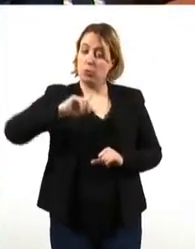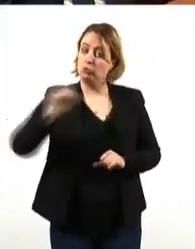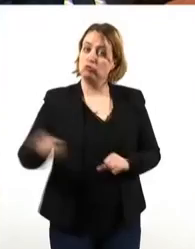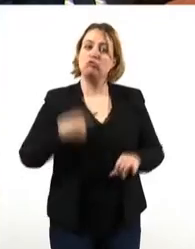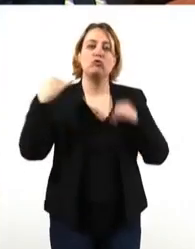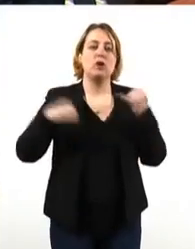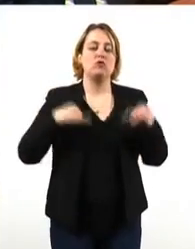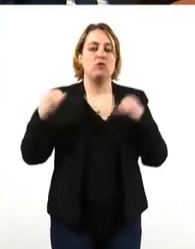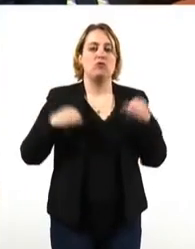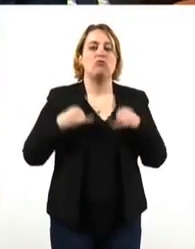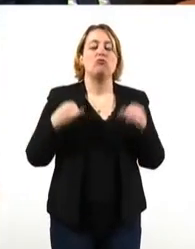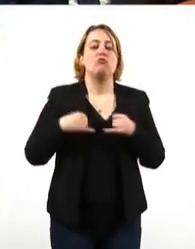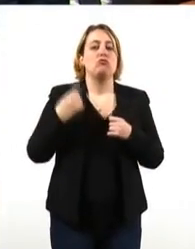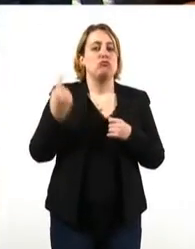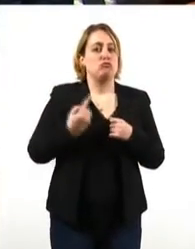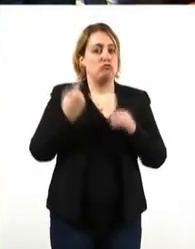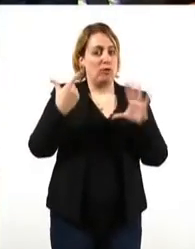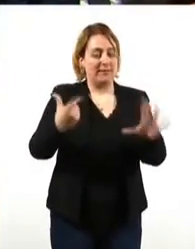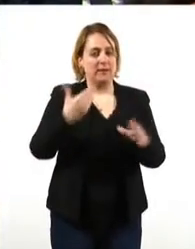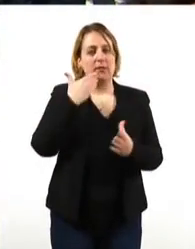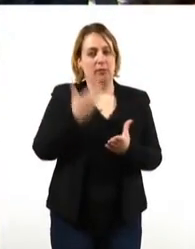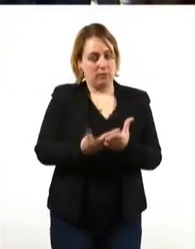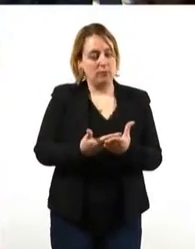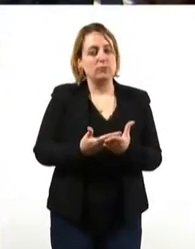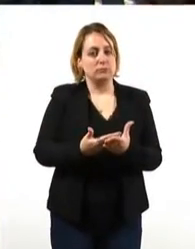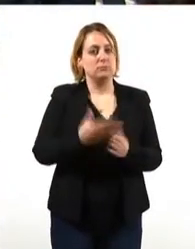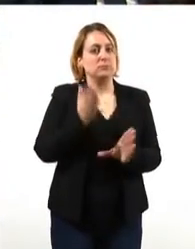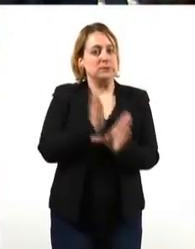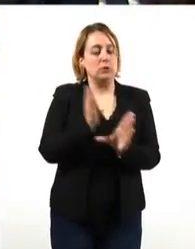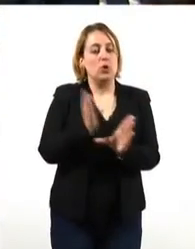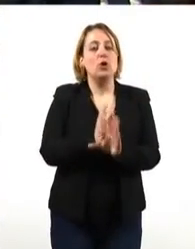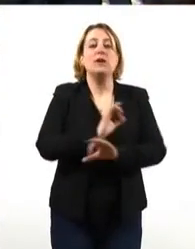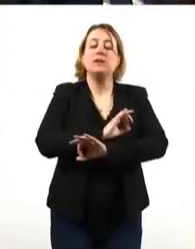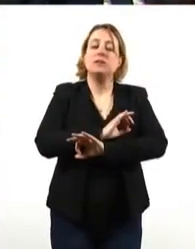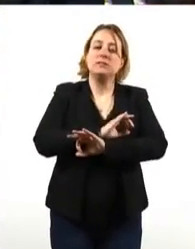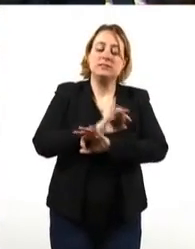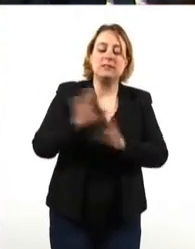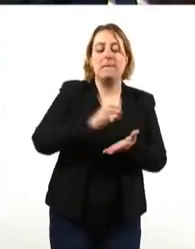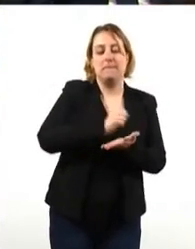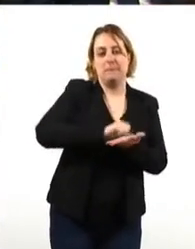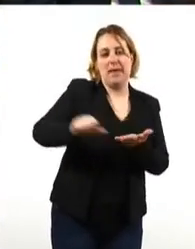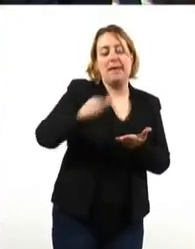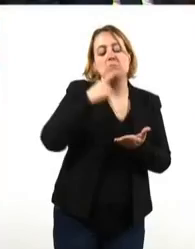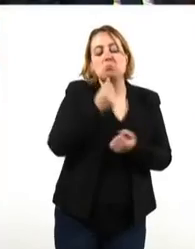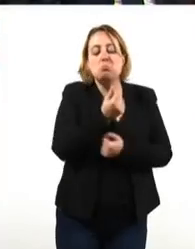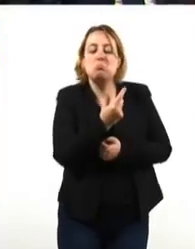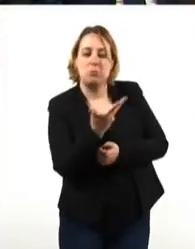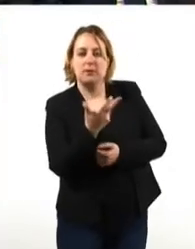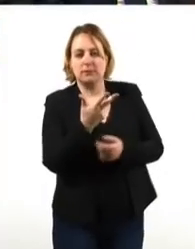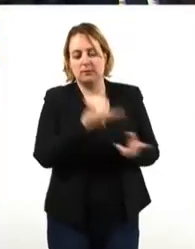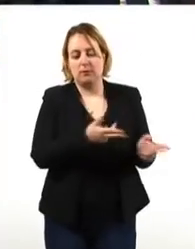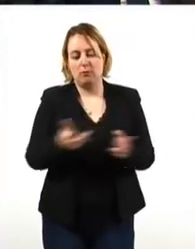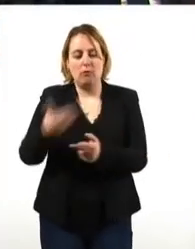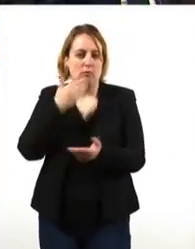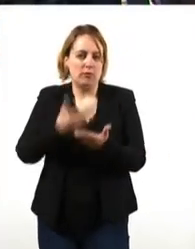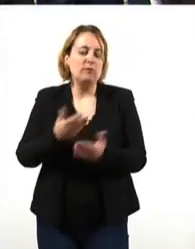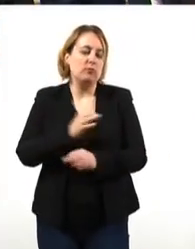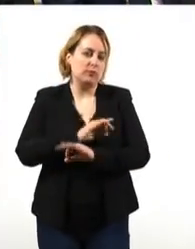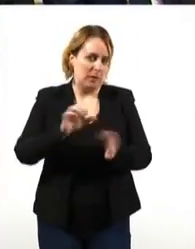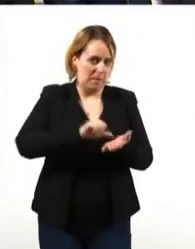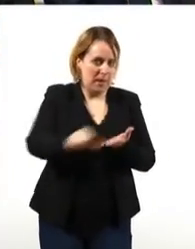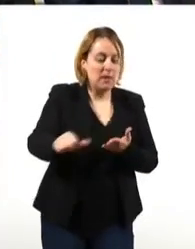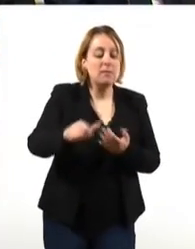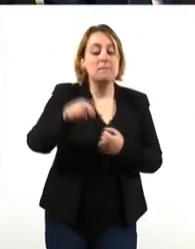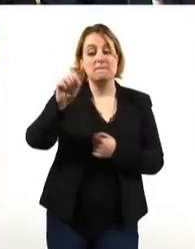de cette séance pour de psy, sans avance de frais pour quelques séances. Et il faut que dans les établissements, il y ait ces contacts